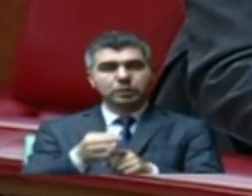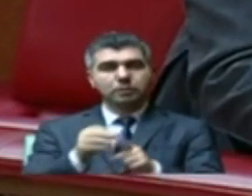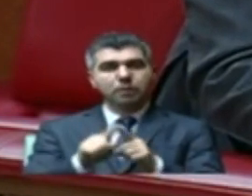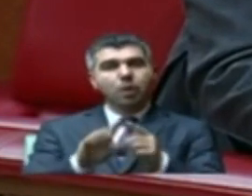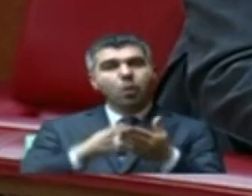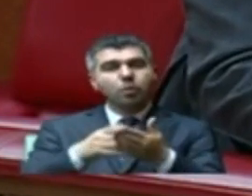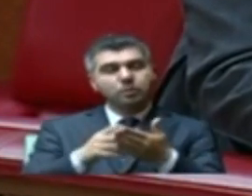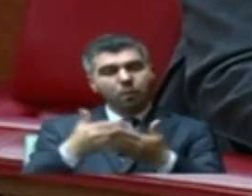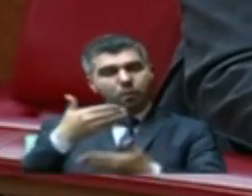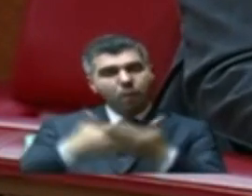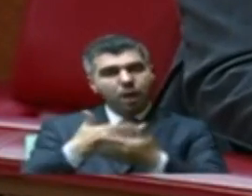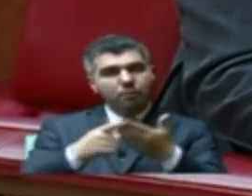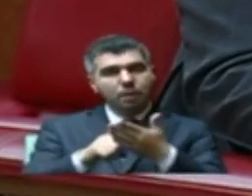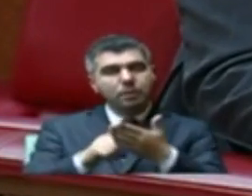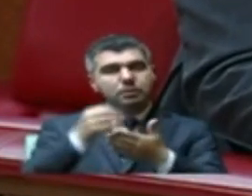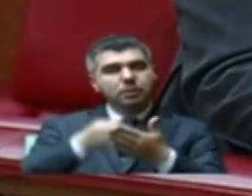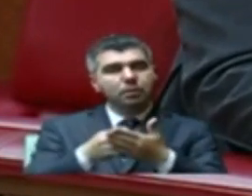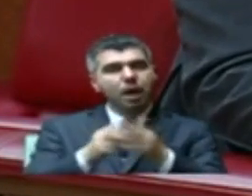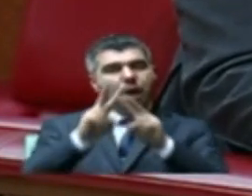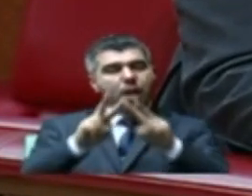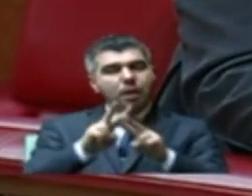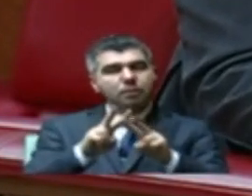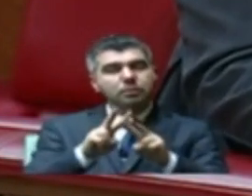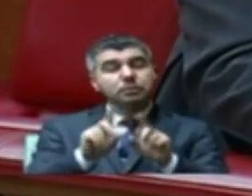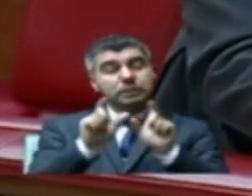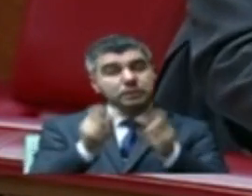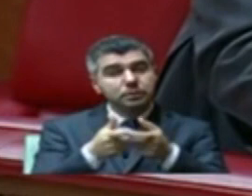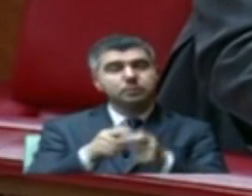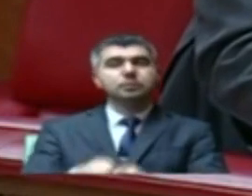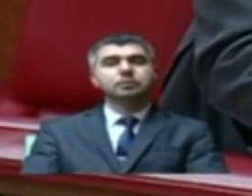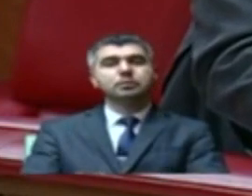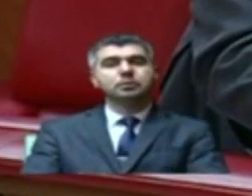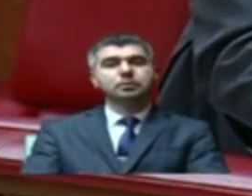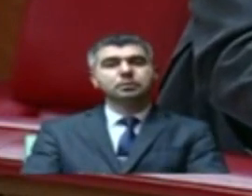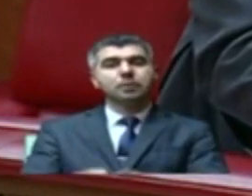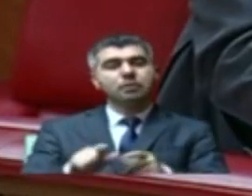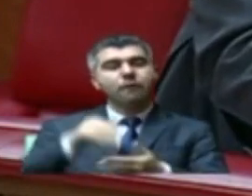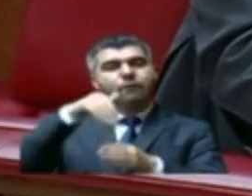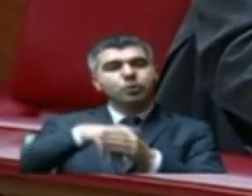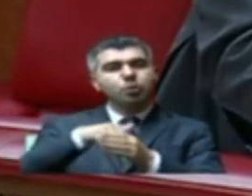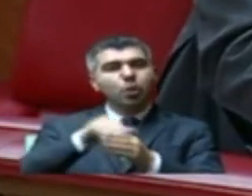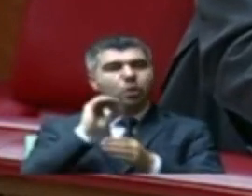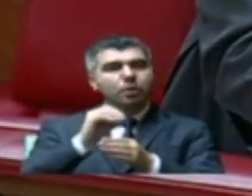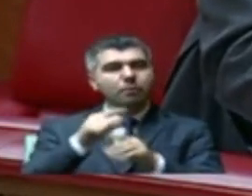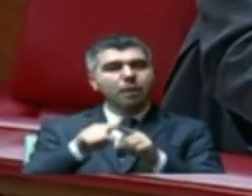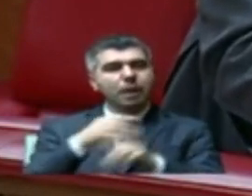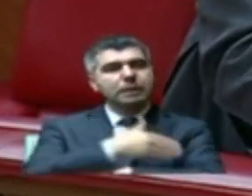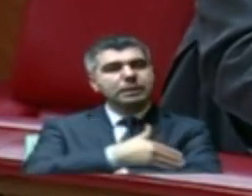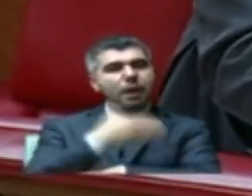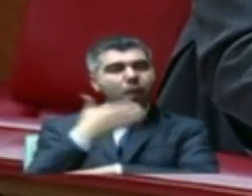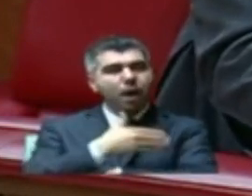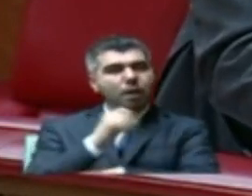باستخراج الإشعار بتوقيف الشخص مبحوث عنه ويقدمه إلى صندوق قابض الجمارك والضرائب